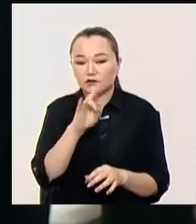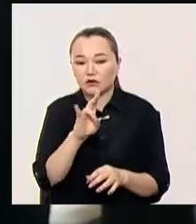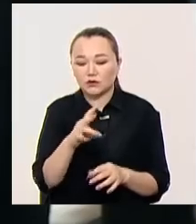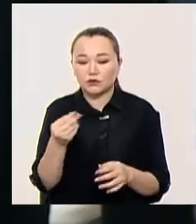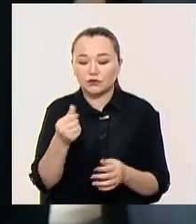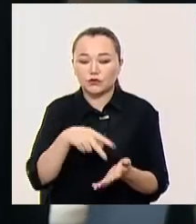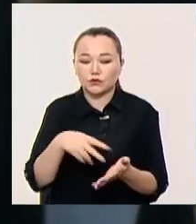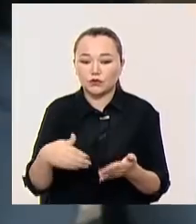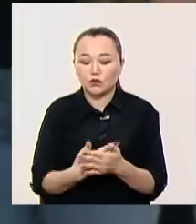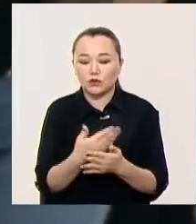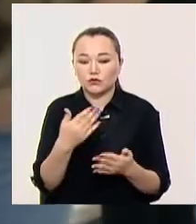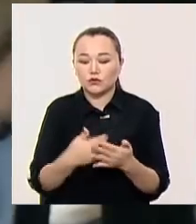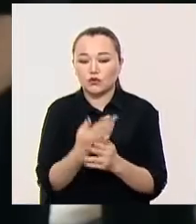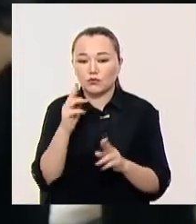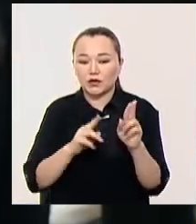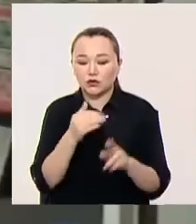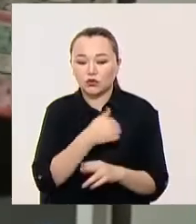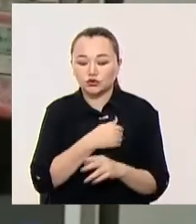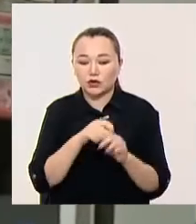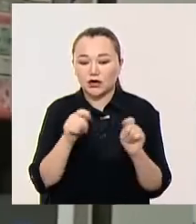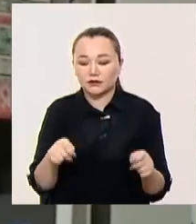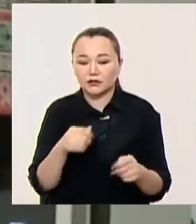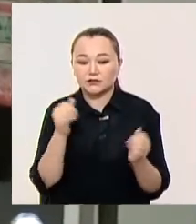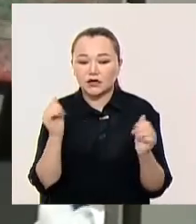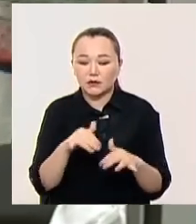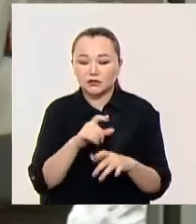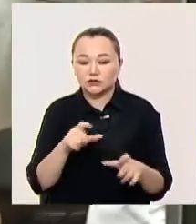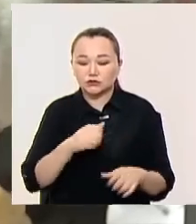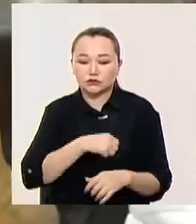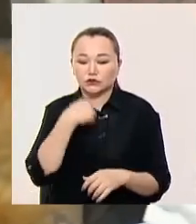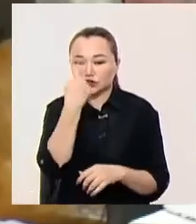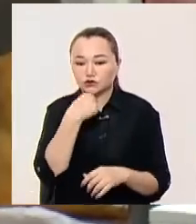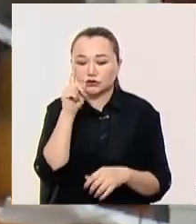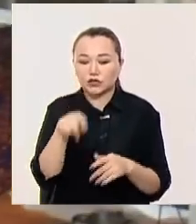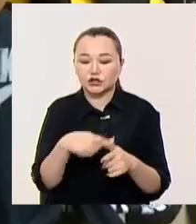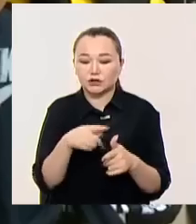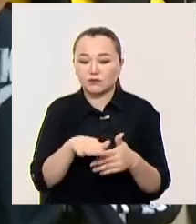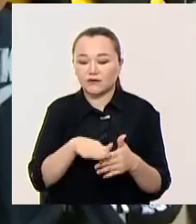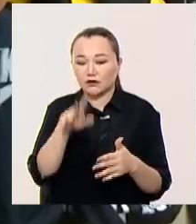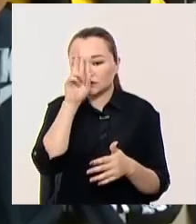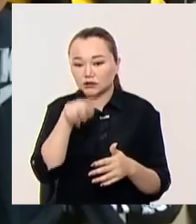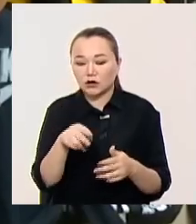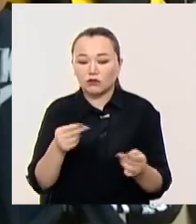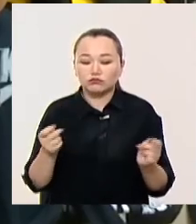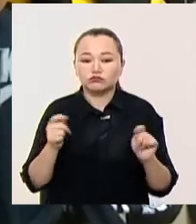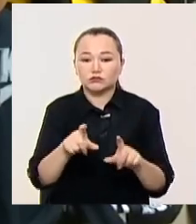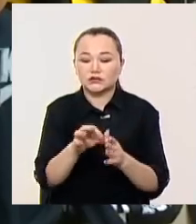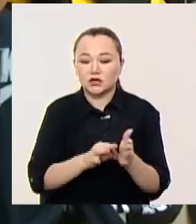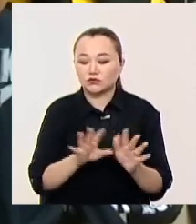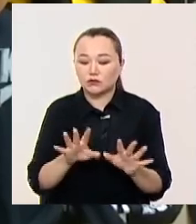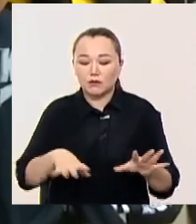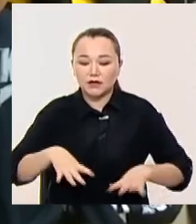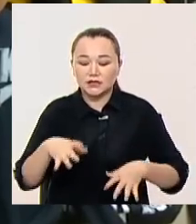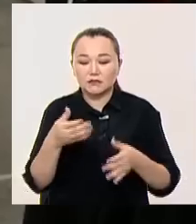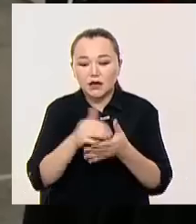бағада жаңа шарт жасамақ деген пікірде. Жиылған наразы топ олардың түрі тұрмақ атын білмейміз дейді. Бас сала бағаны көтергенше базардағы